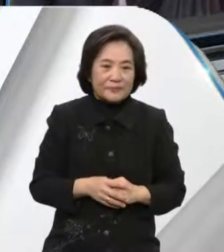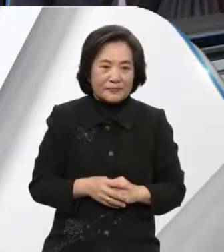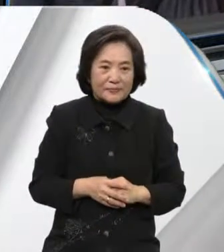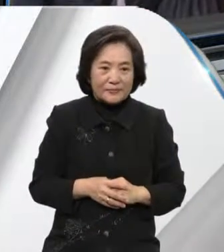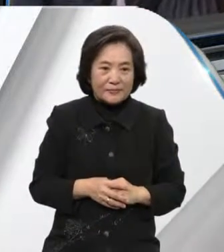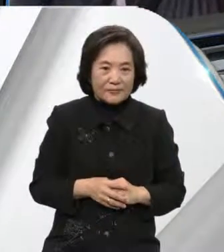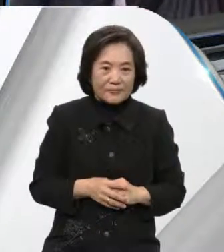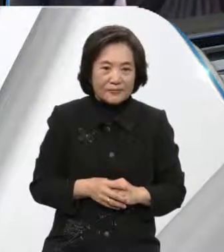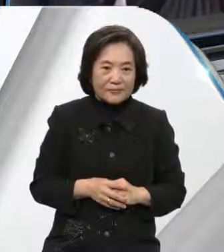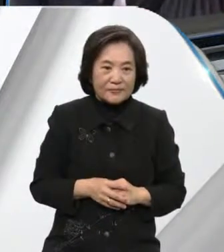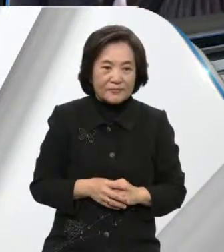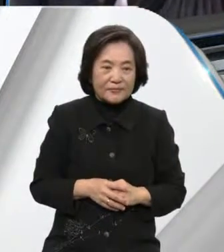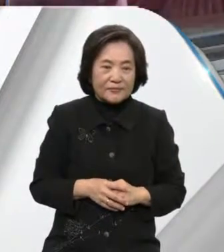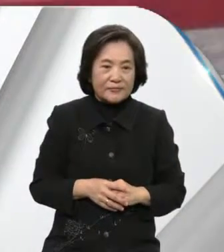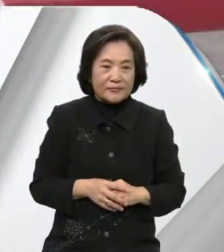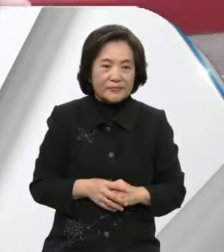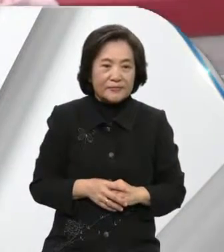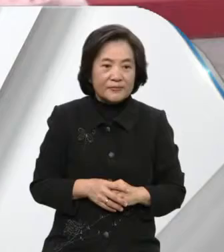些家庭。